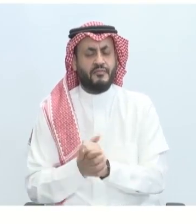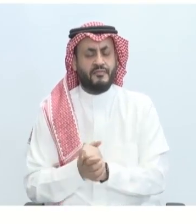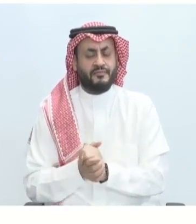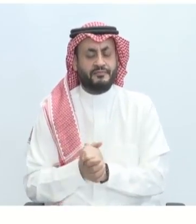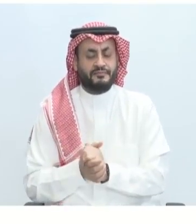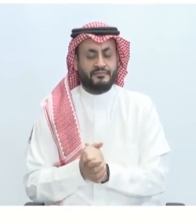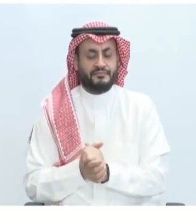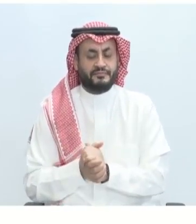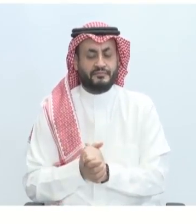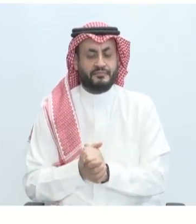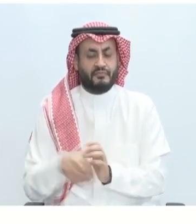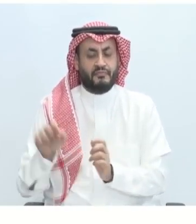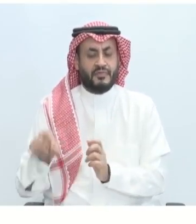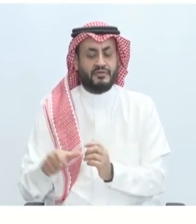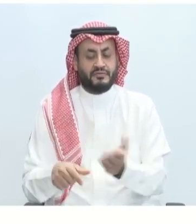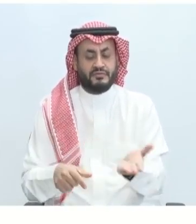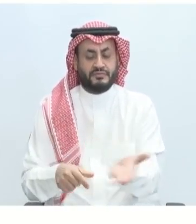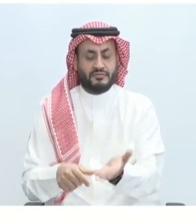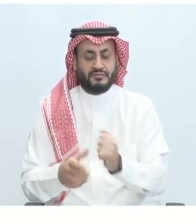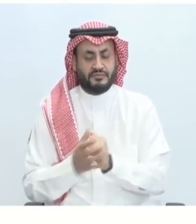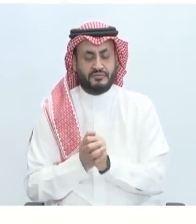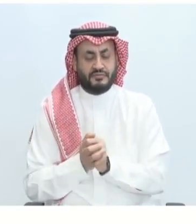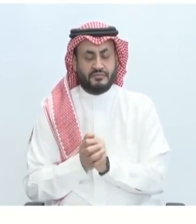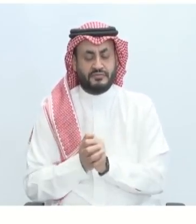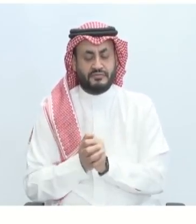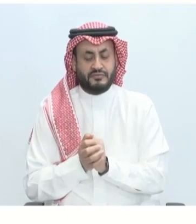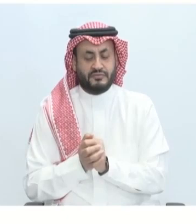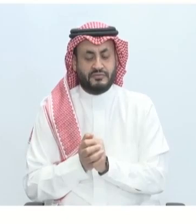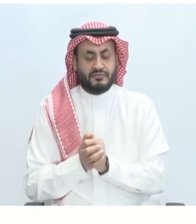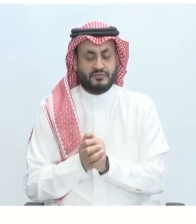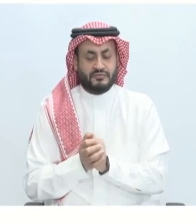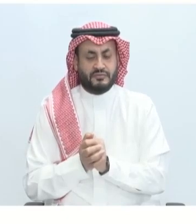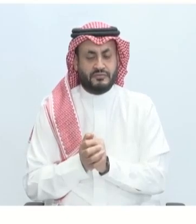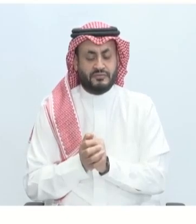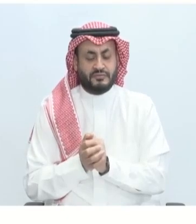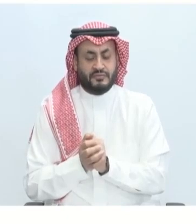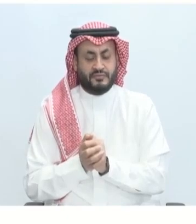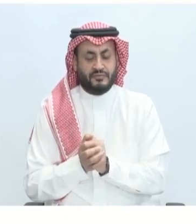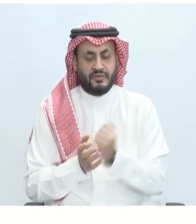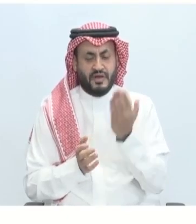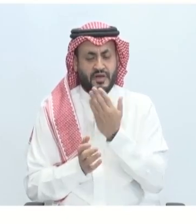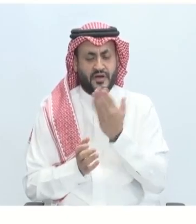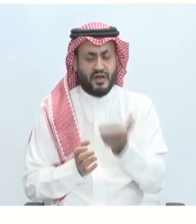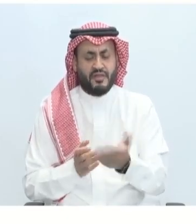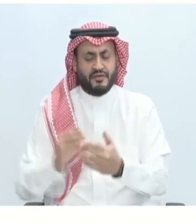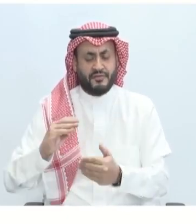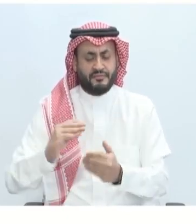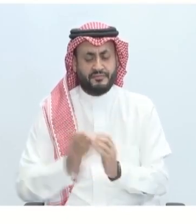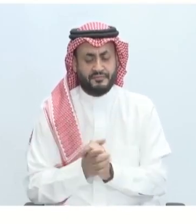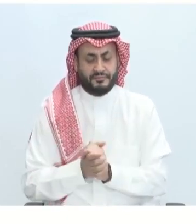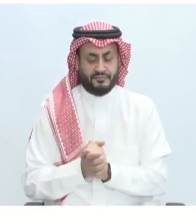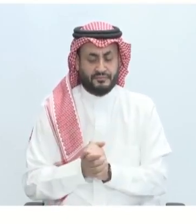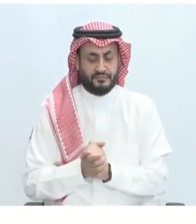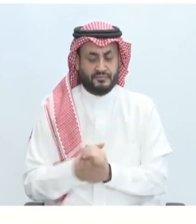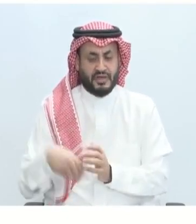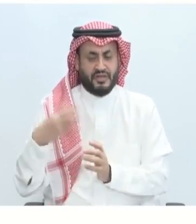ذلك احسنتم في هذه الايه ما اصاب من مصيبه الا باذن الله الا باذن الله